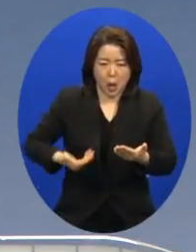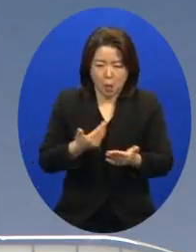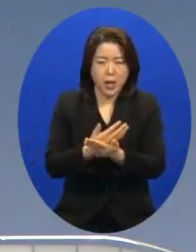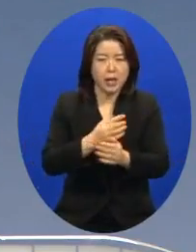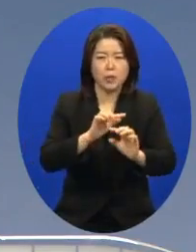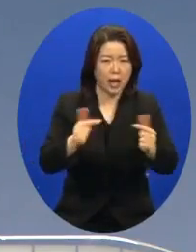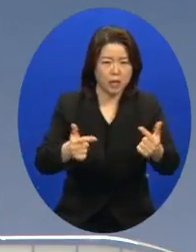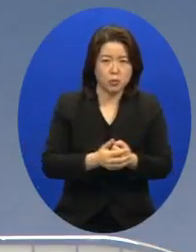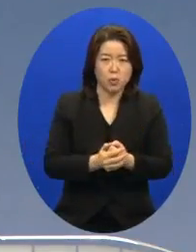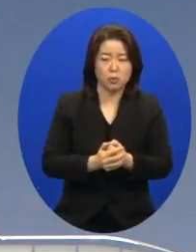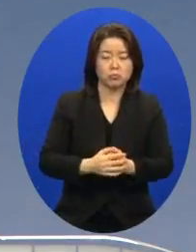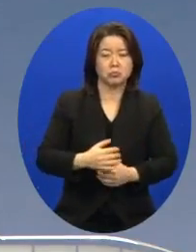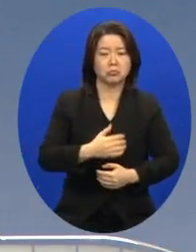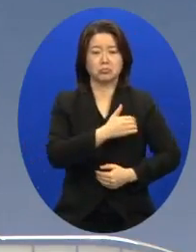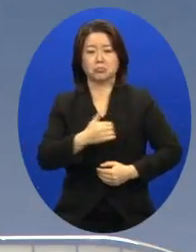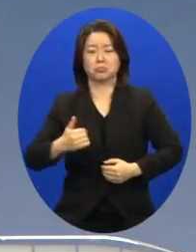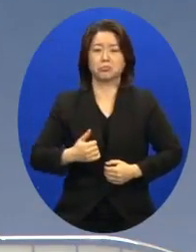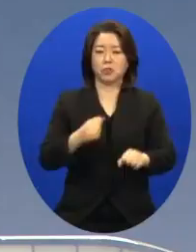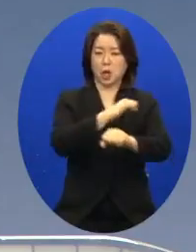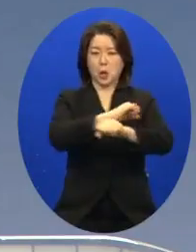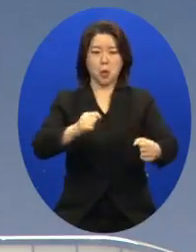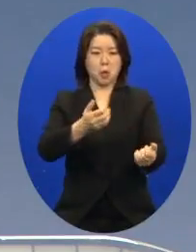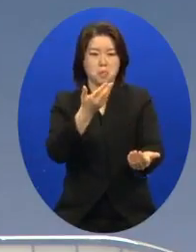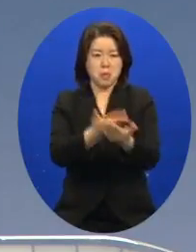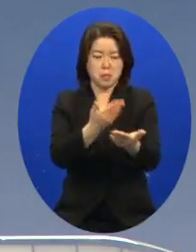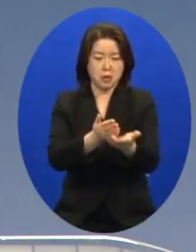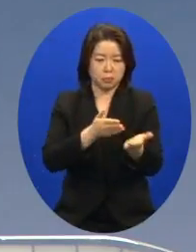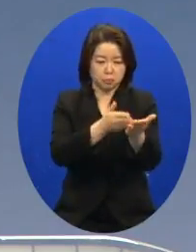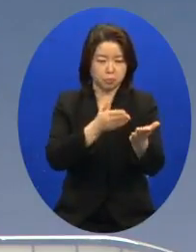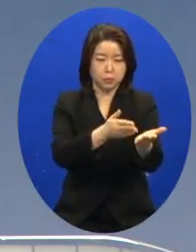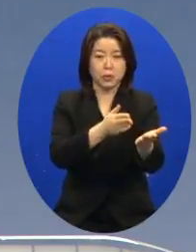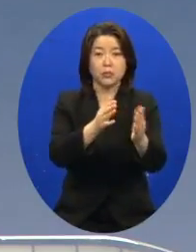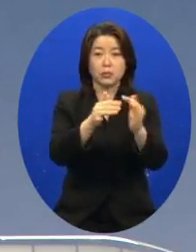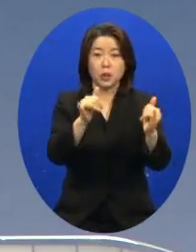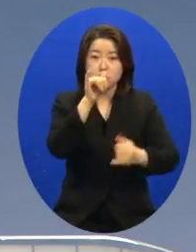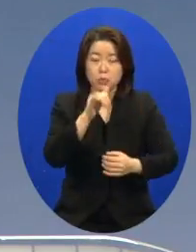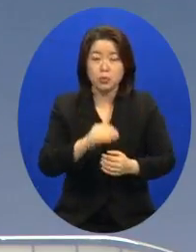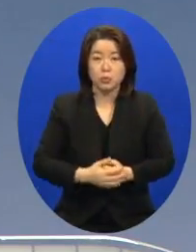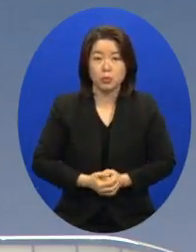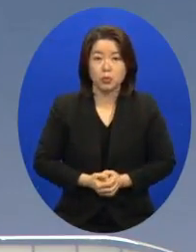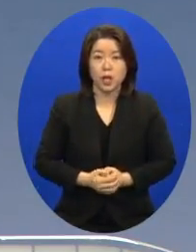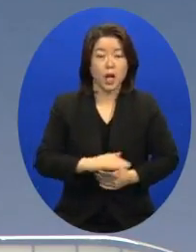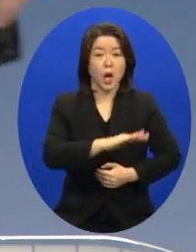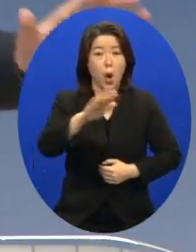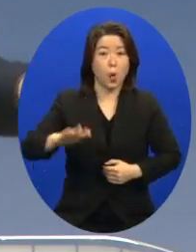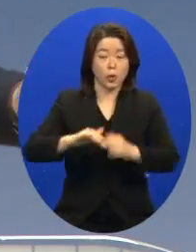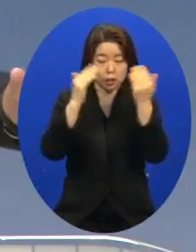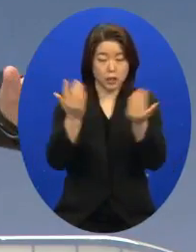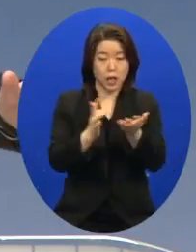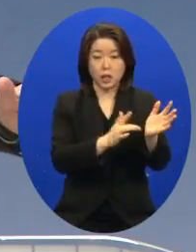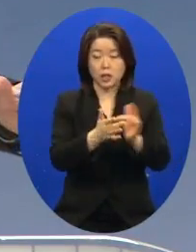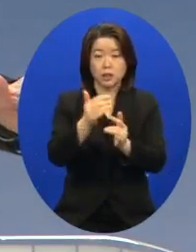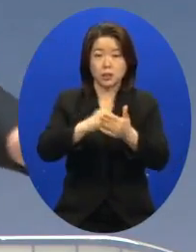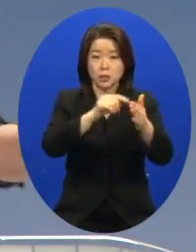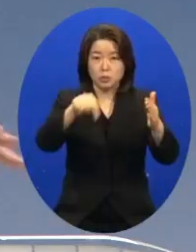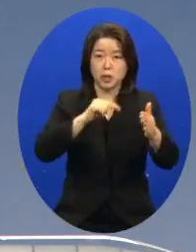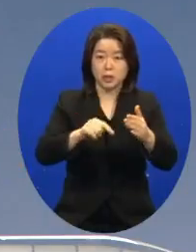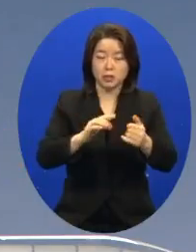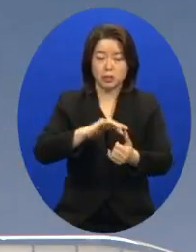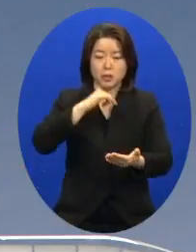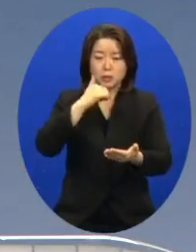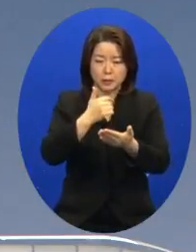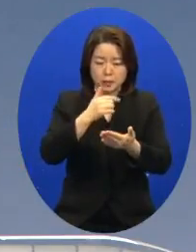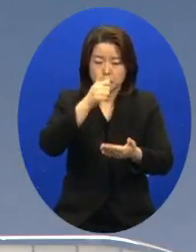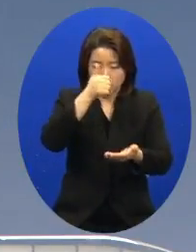커녕 떳떳하게 용서를 요구하는 사람들도 있습니다 우리가 다 예수님 안에서 다 속죄